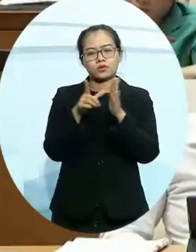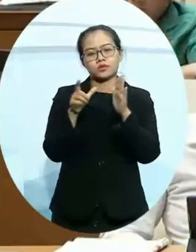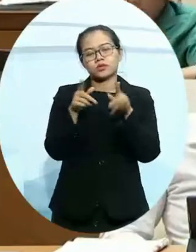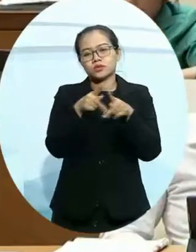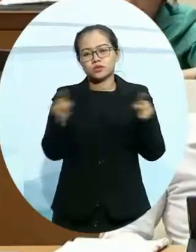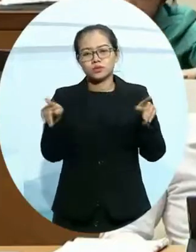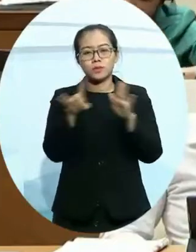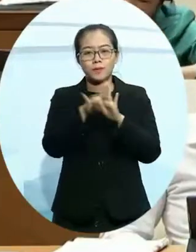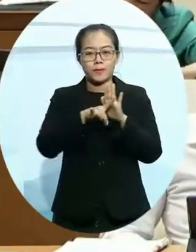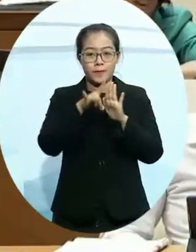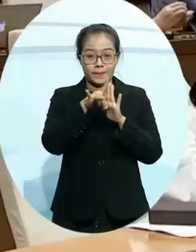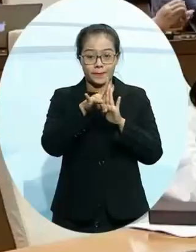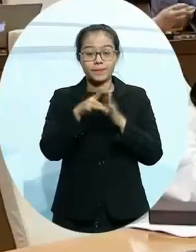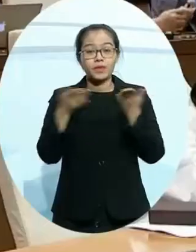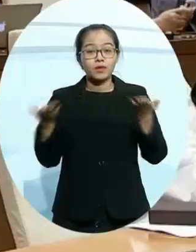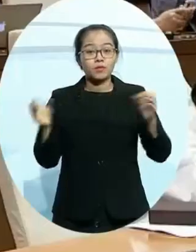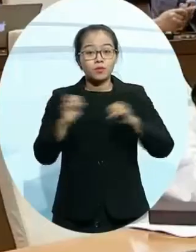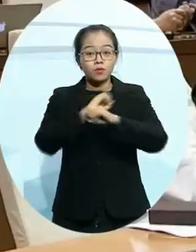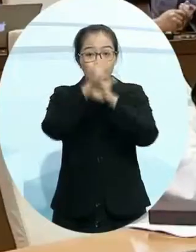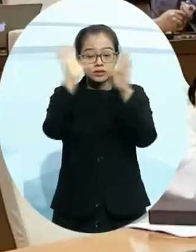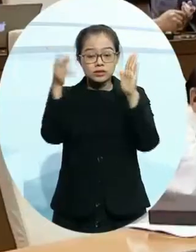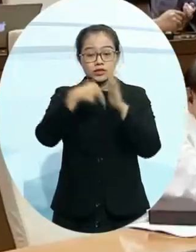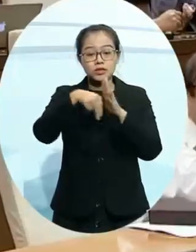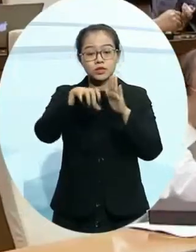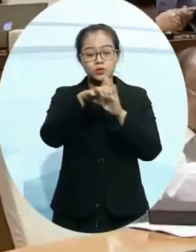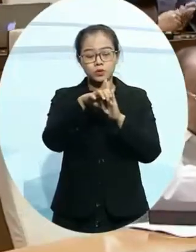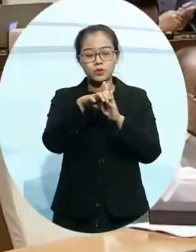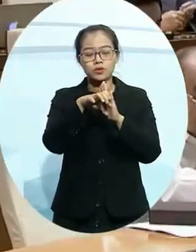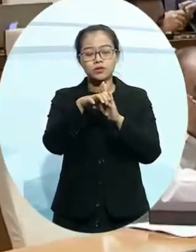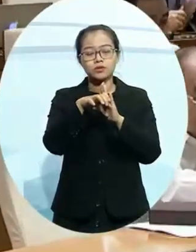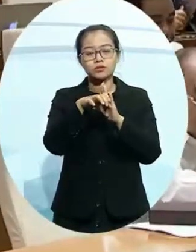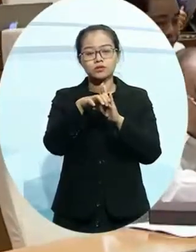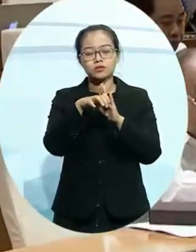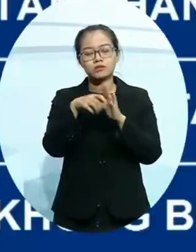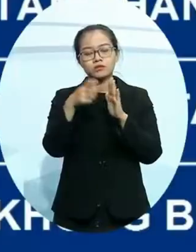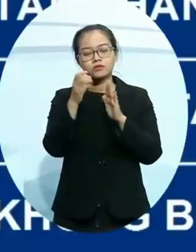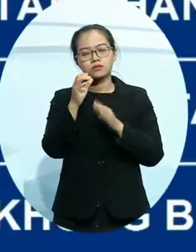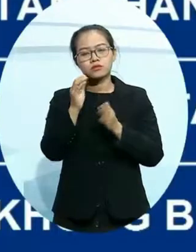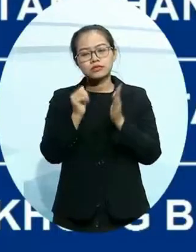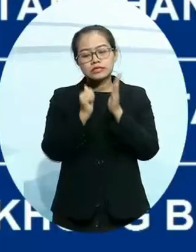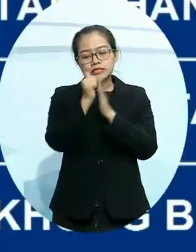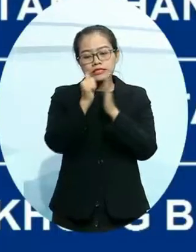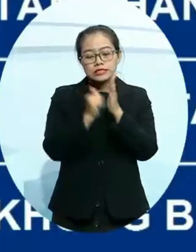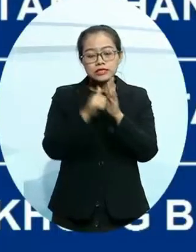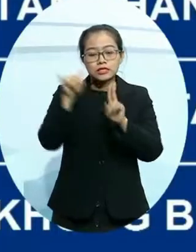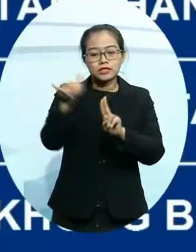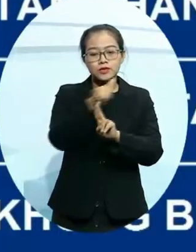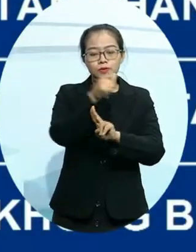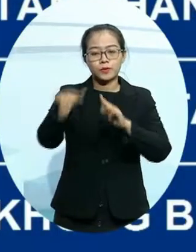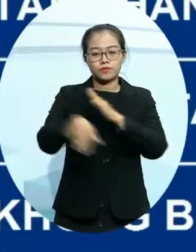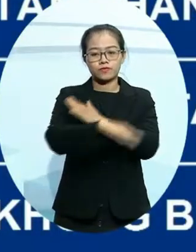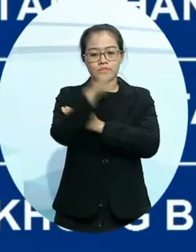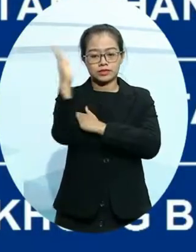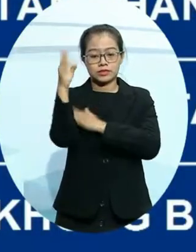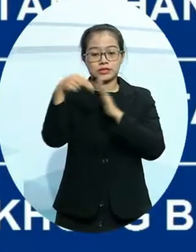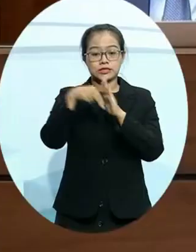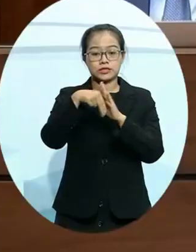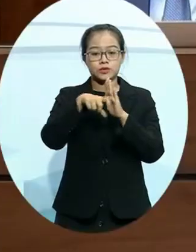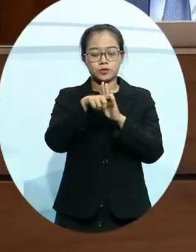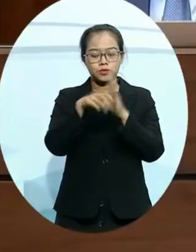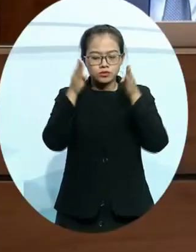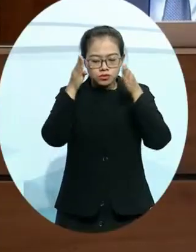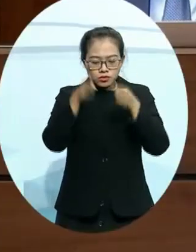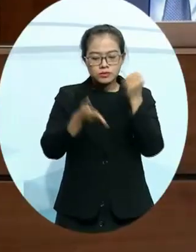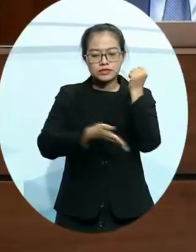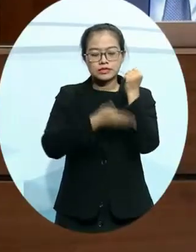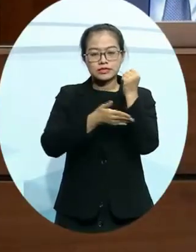Cũng trong sáng nay, Quốc hội thông qua nghị quyết về thí điểm một số cơ chế, chính sách đặc thù phát triển tỉnh Khánh Hòa, nghị quyết về chủ trương đầu tư dự án